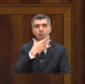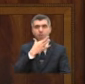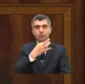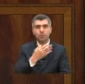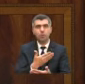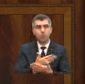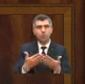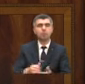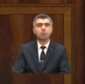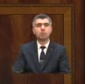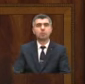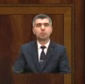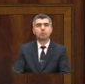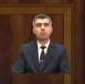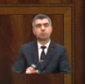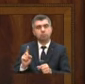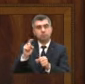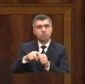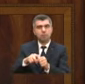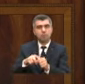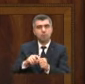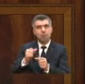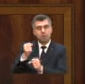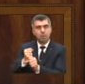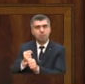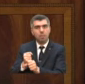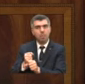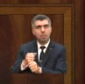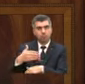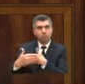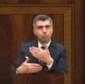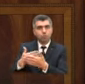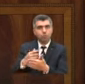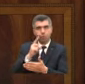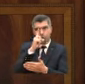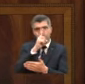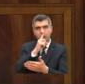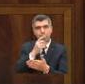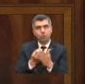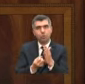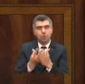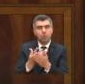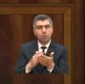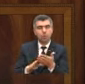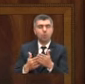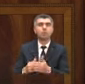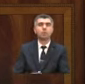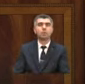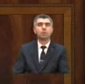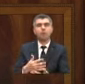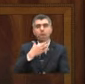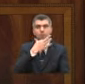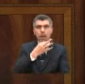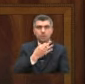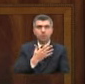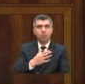الله، وغادي يكون انخراط ديال المهنيين قوي باذن الله في هذا النظام اللي هو كيراعي لهم الشروط ديالهم وكيسهل عليهم